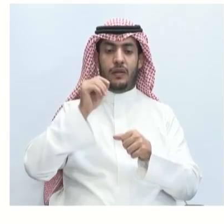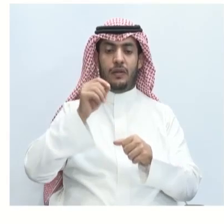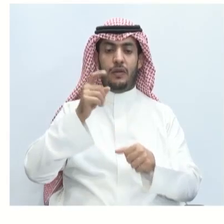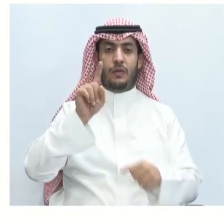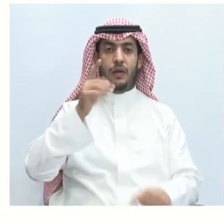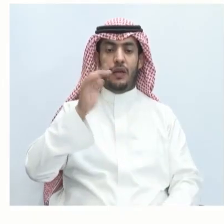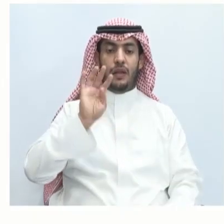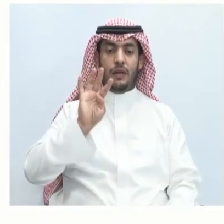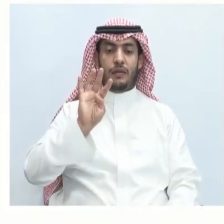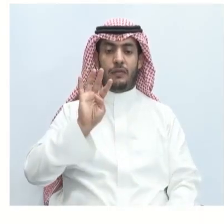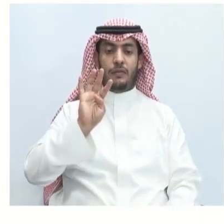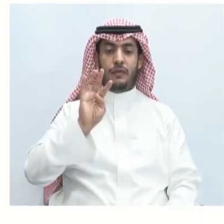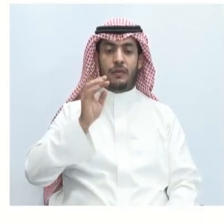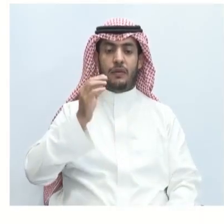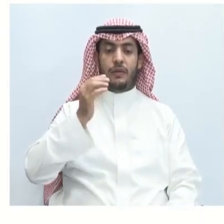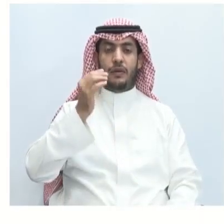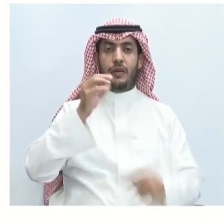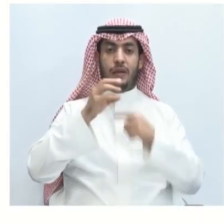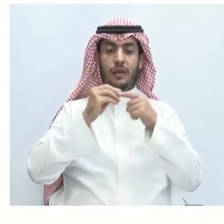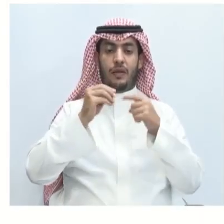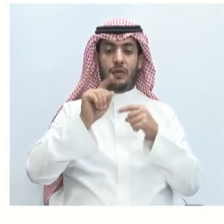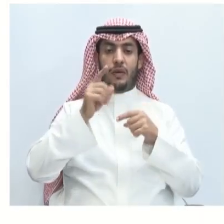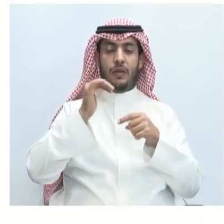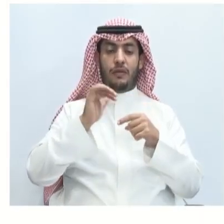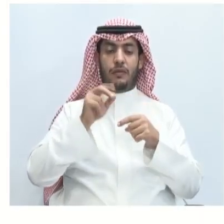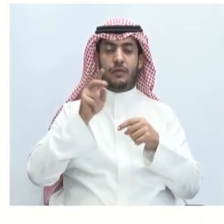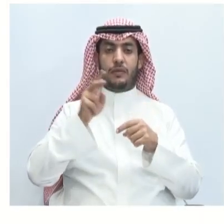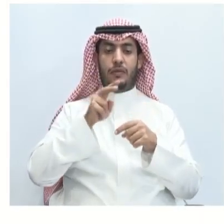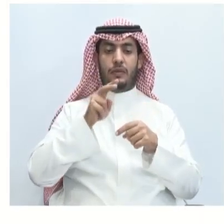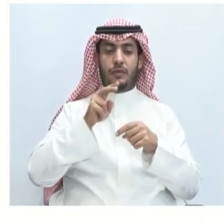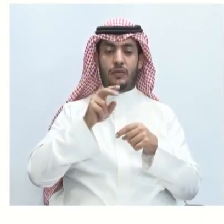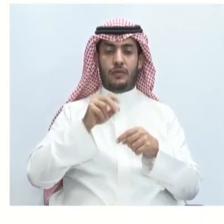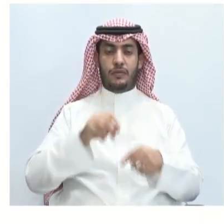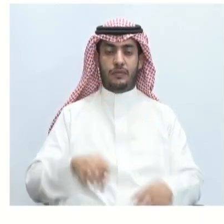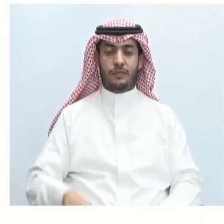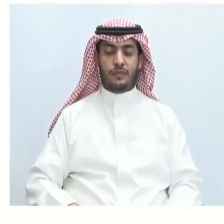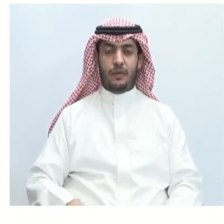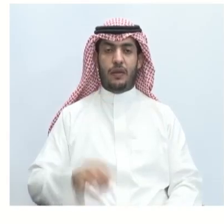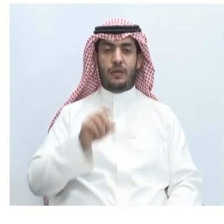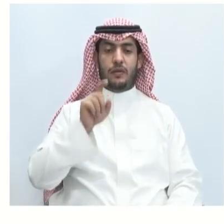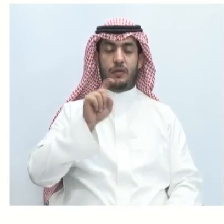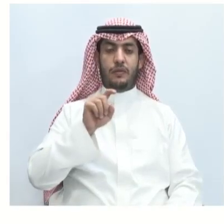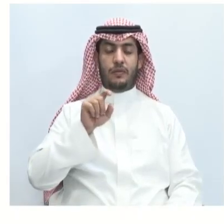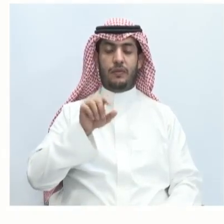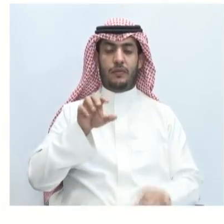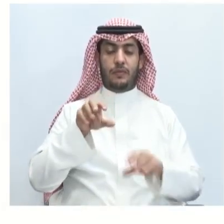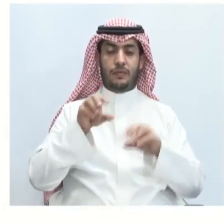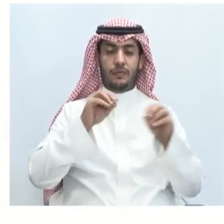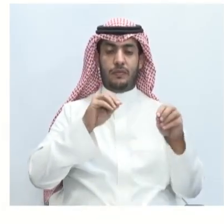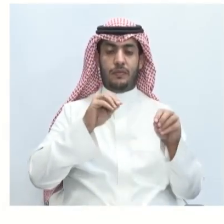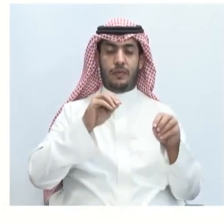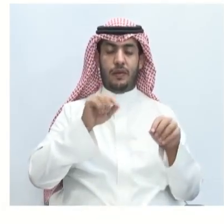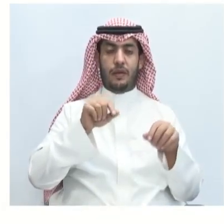مطروحا منها ربع تساوي ربع وهو اجابه هذا السؤال بارك الله فيكم ننتقل